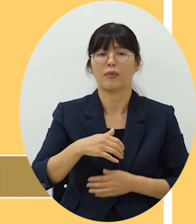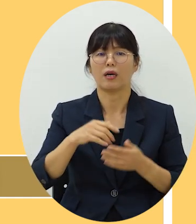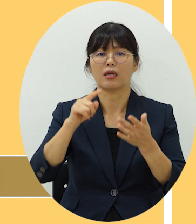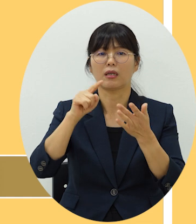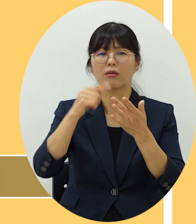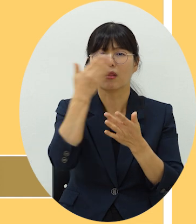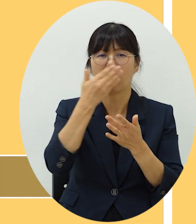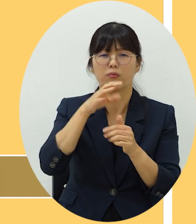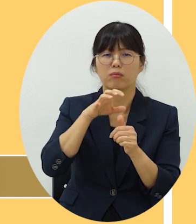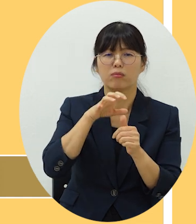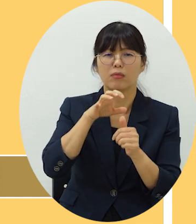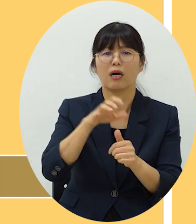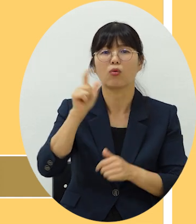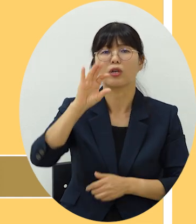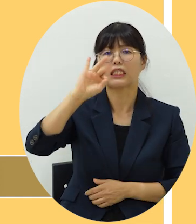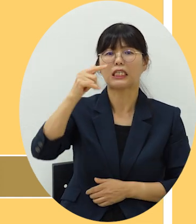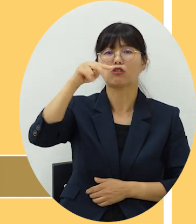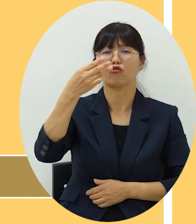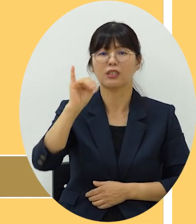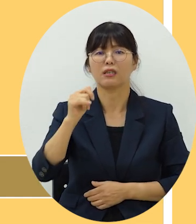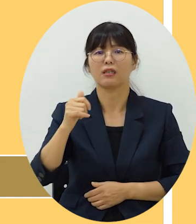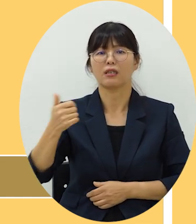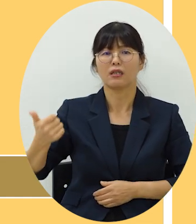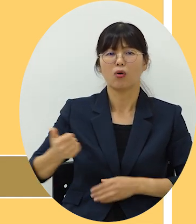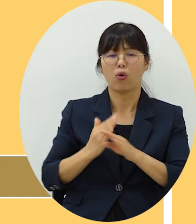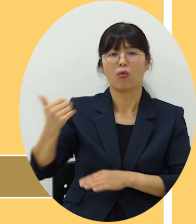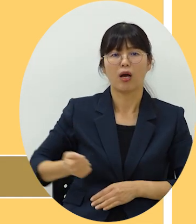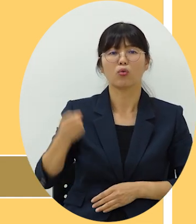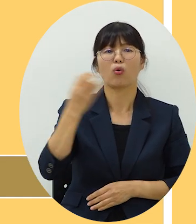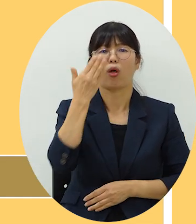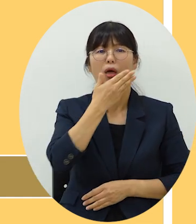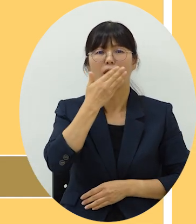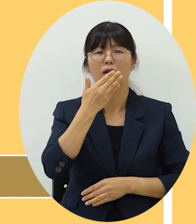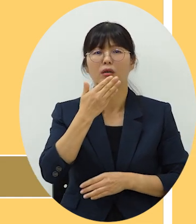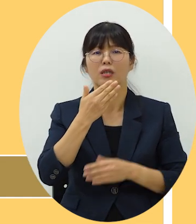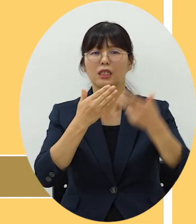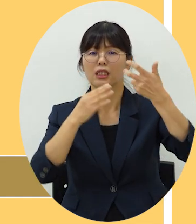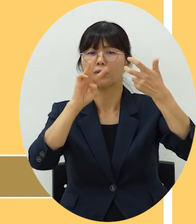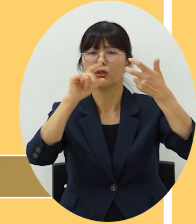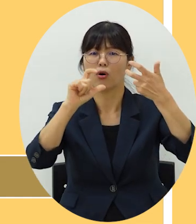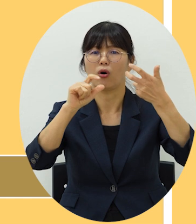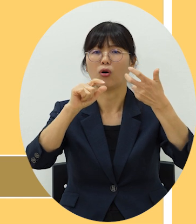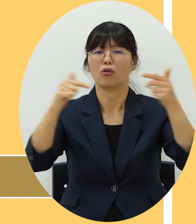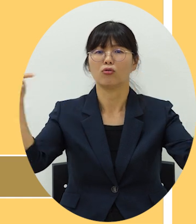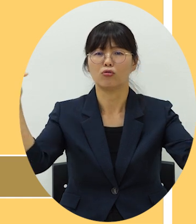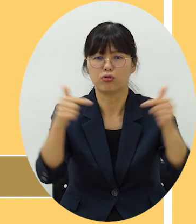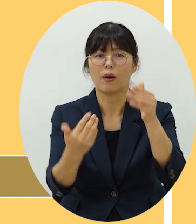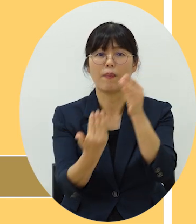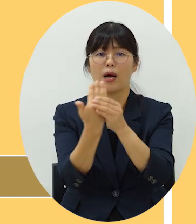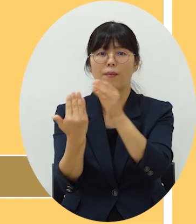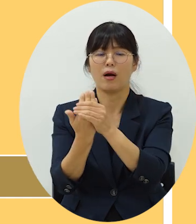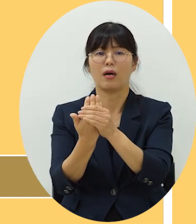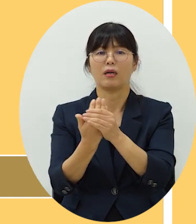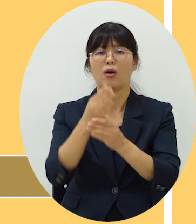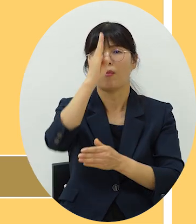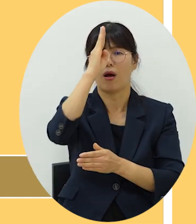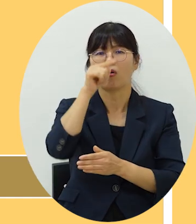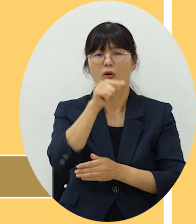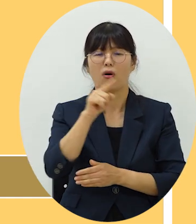강화제 및 인슐린 과다 투여와 같은 이유로 혈중 포도당이 70 이하로 감소해 발생하는 병적인